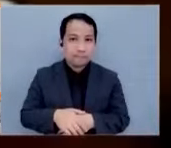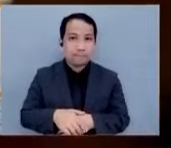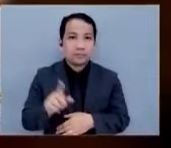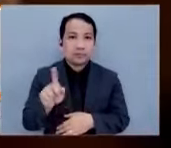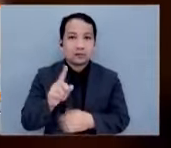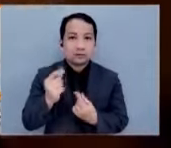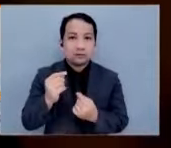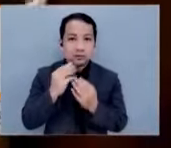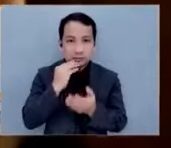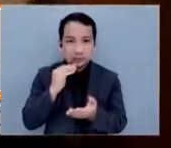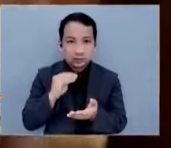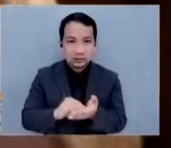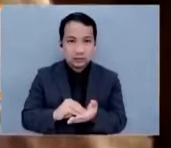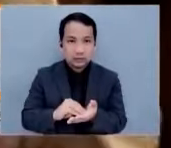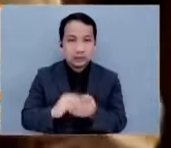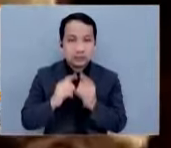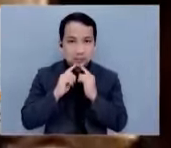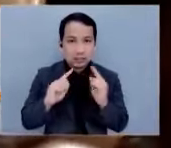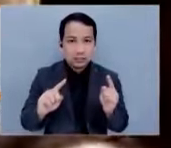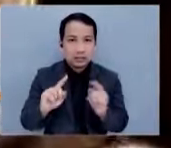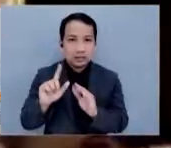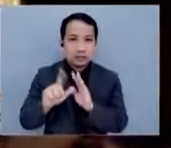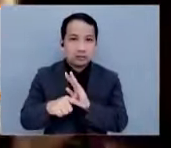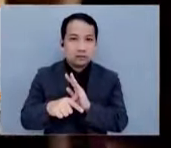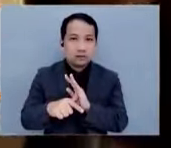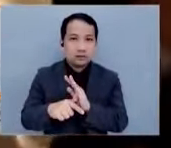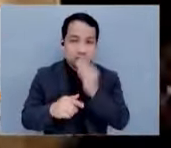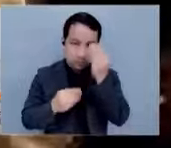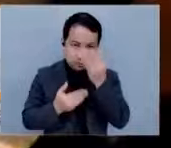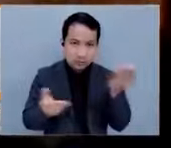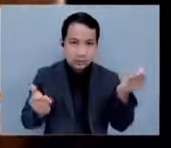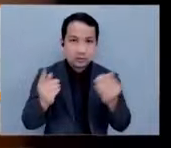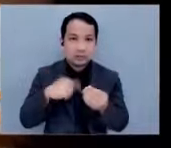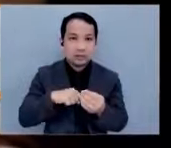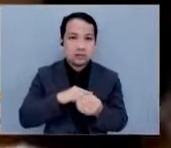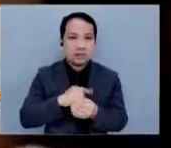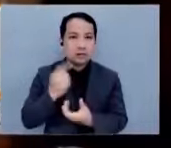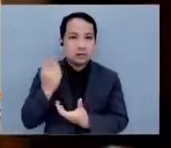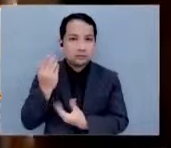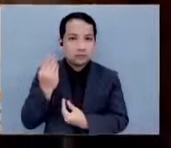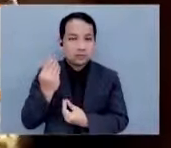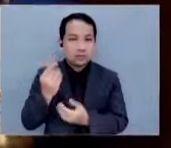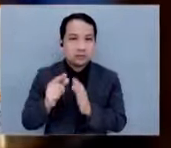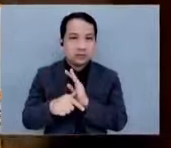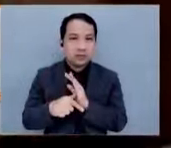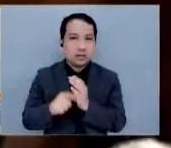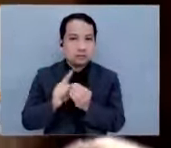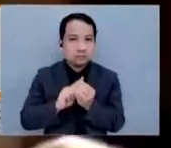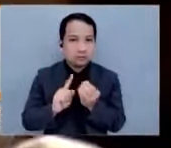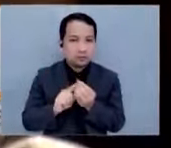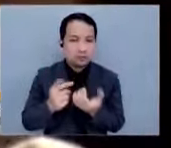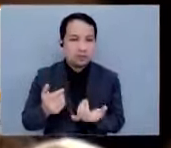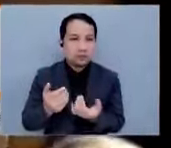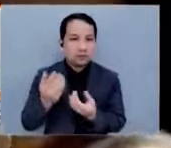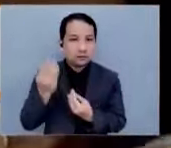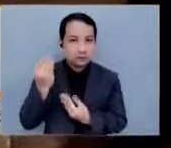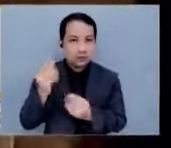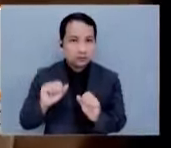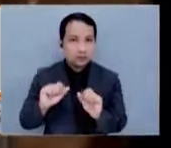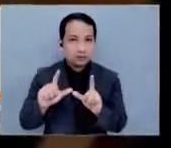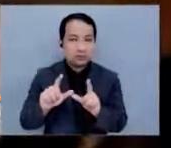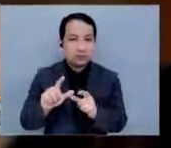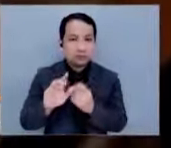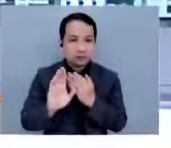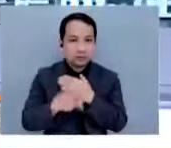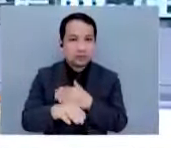na kanilang sasabihin. Mamaya-maya, posibleng magbigay ulit ako ng update tungkol dyan. Yan muna ang latest update. Balik sa inyo dyan sa